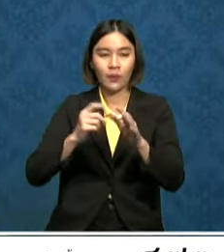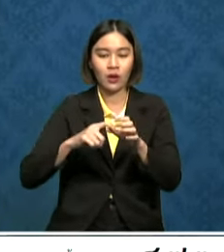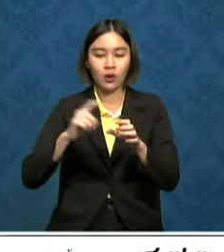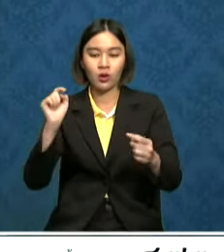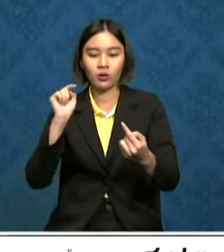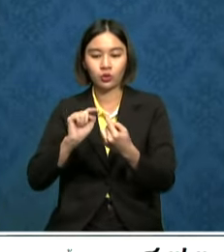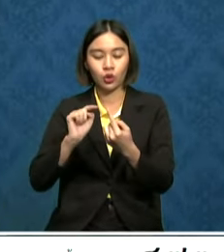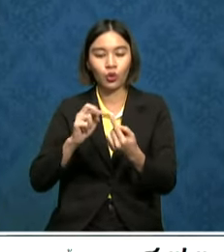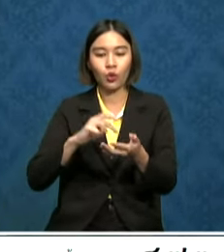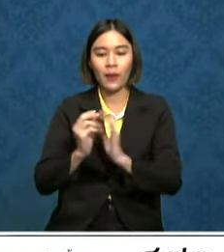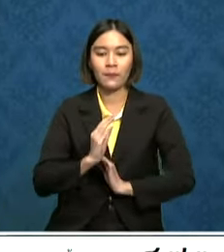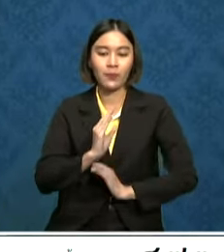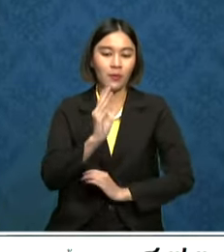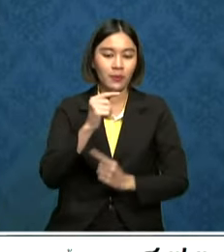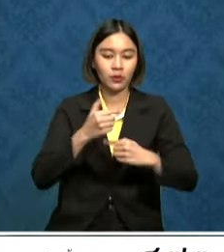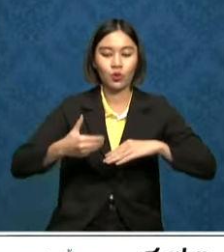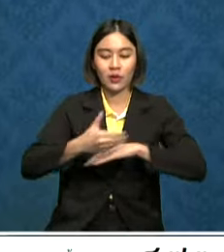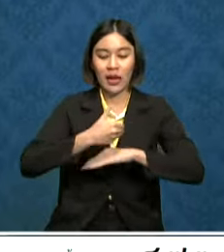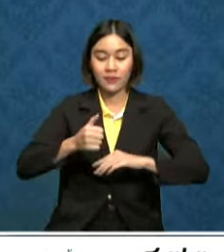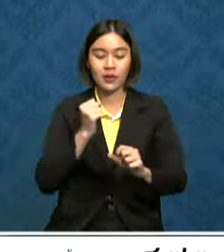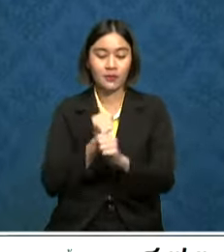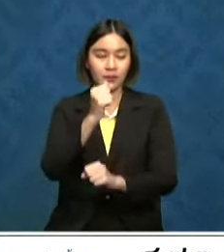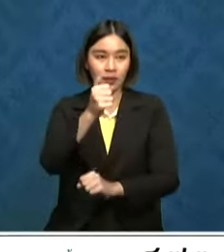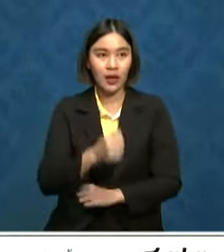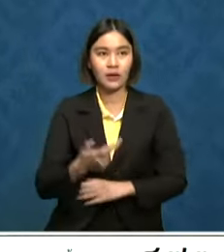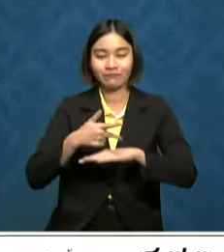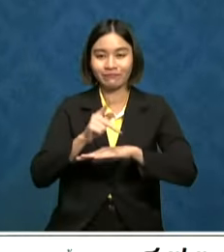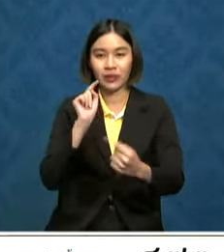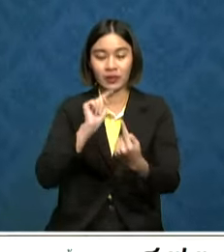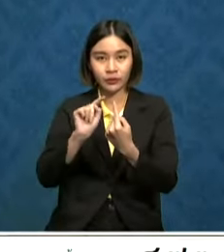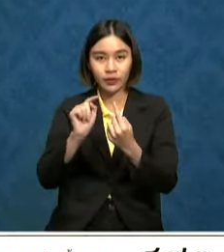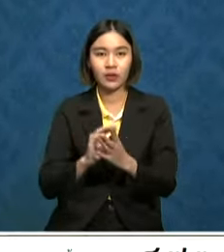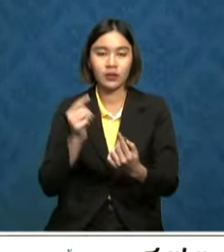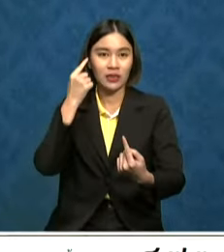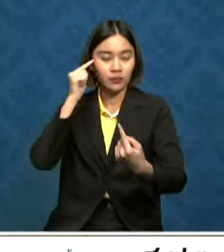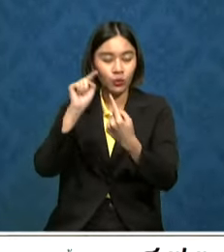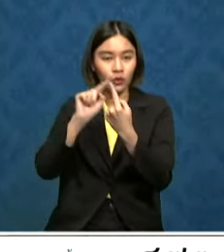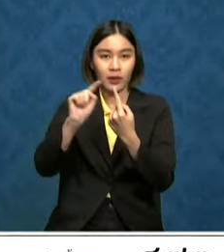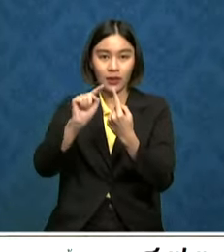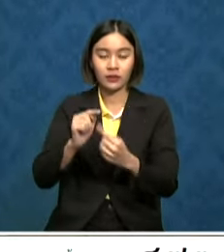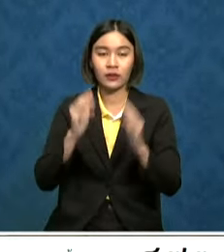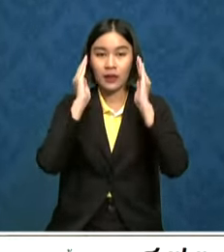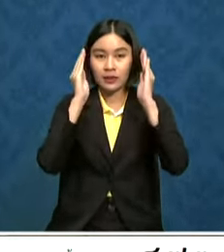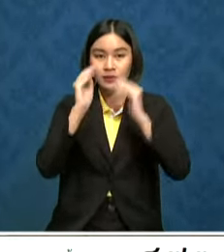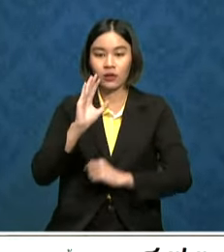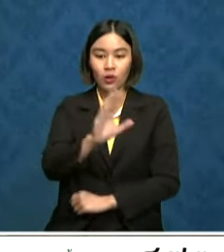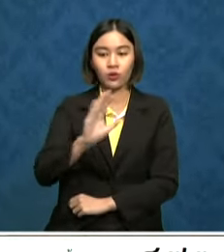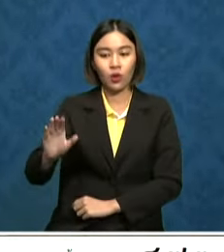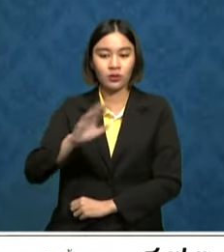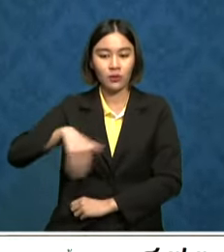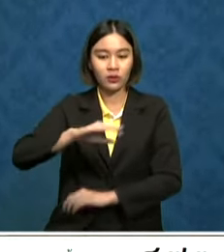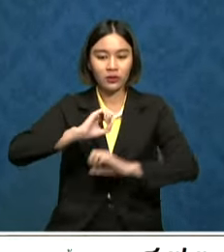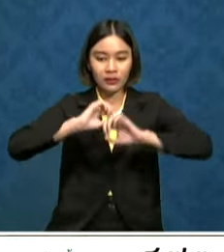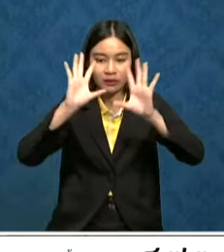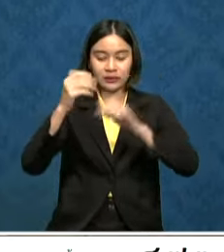ออกจากความไร้เสถียรภาพทางการเมืองให้ได้ท่านประธานคะแม้ความมุ่งมั่นและเจตจำนงของเราจะชัดเจนแค่